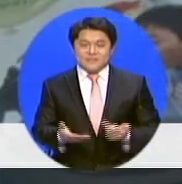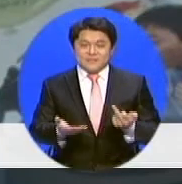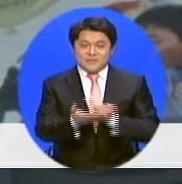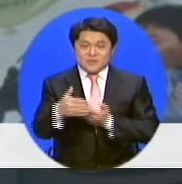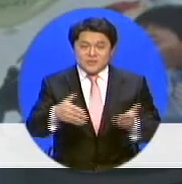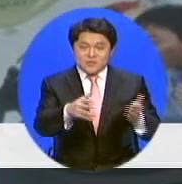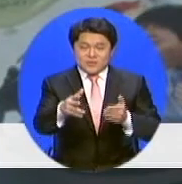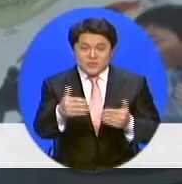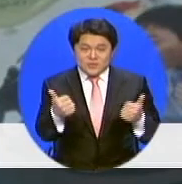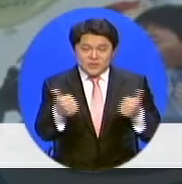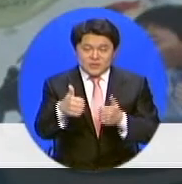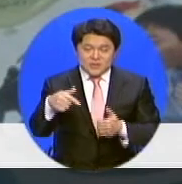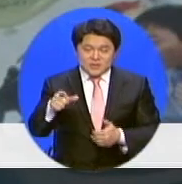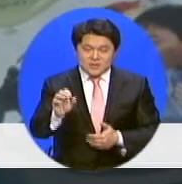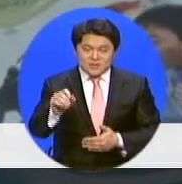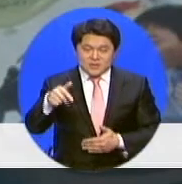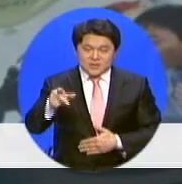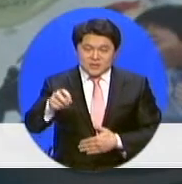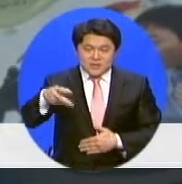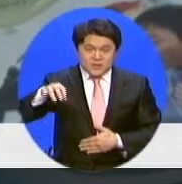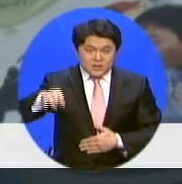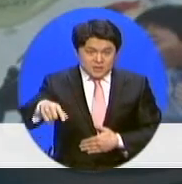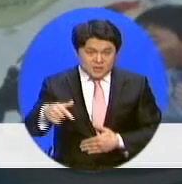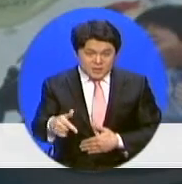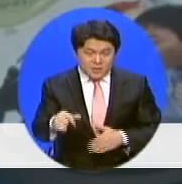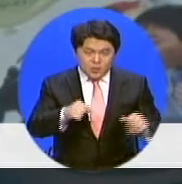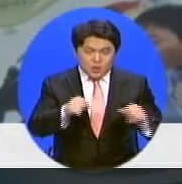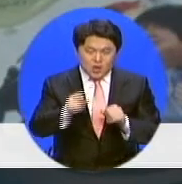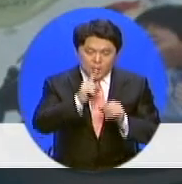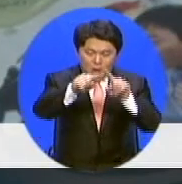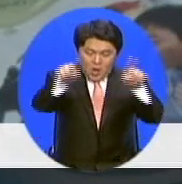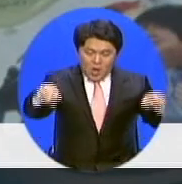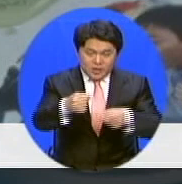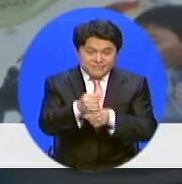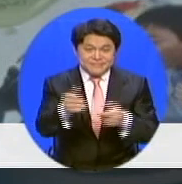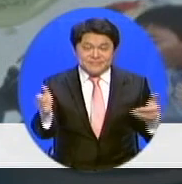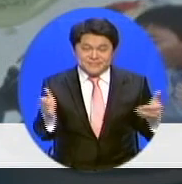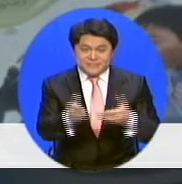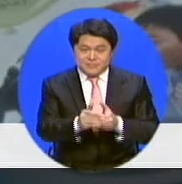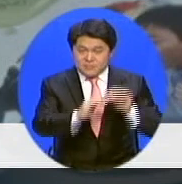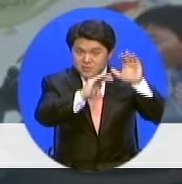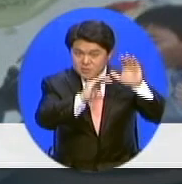제주도의회 강경식 의원이 의정 활동을 정리한 보고서를 발간했습니다.